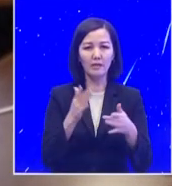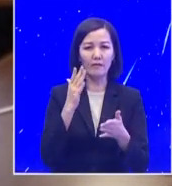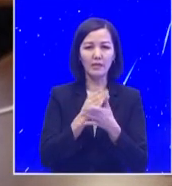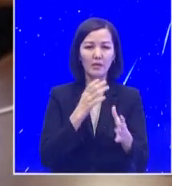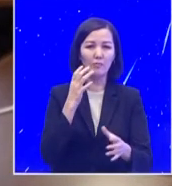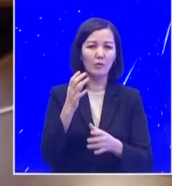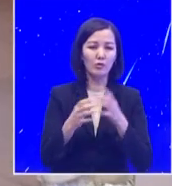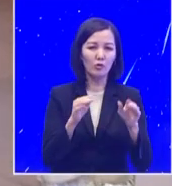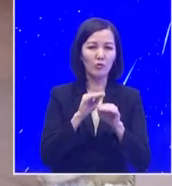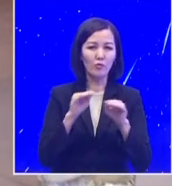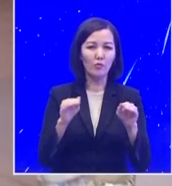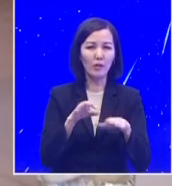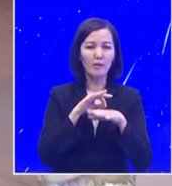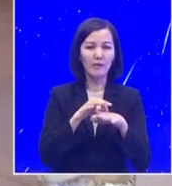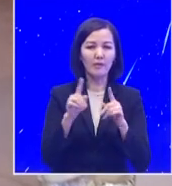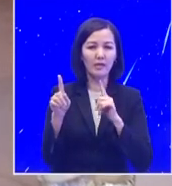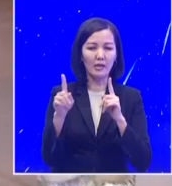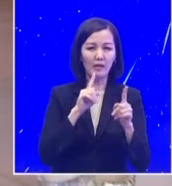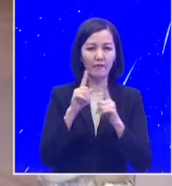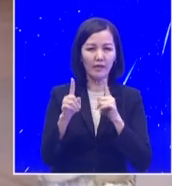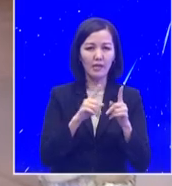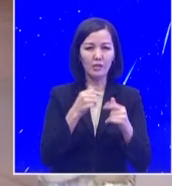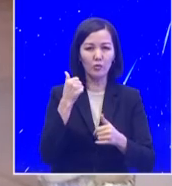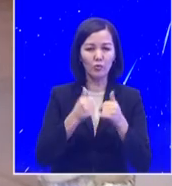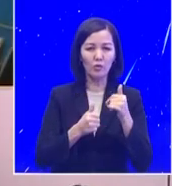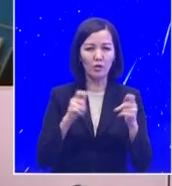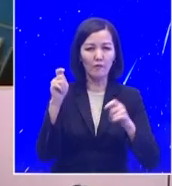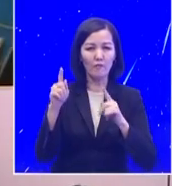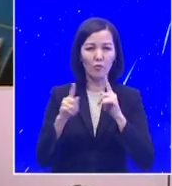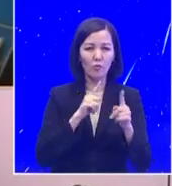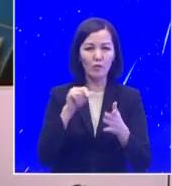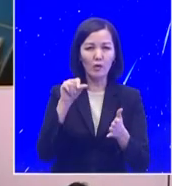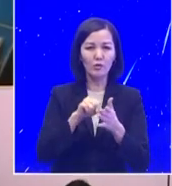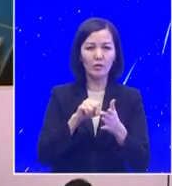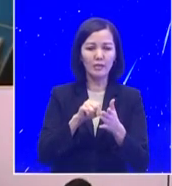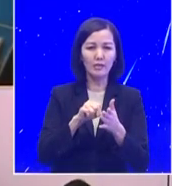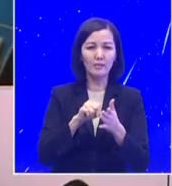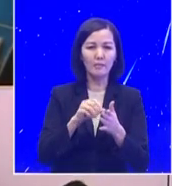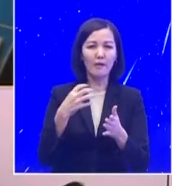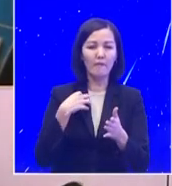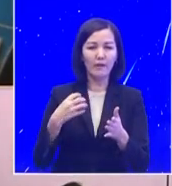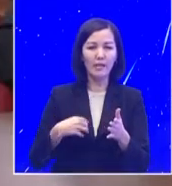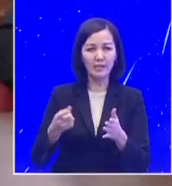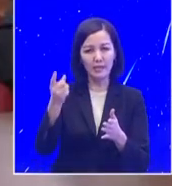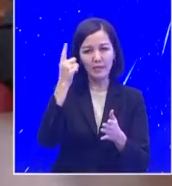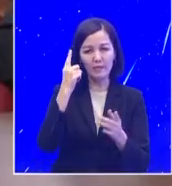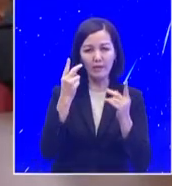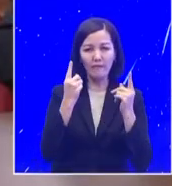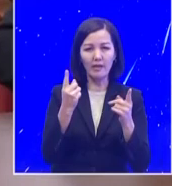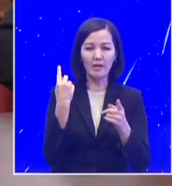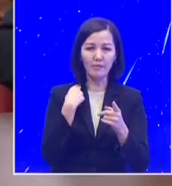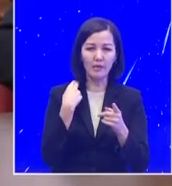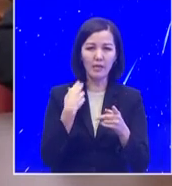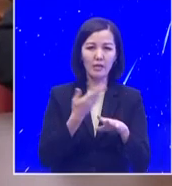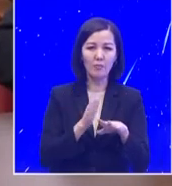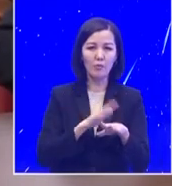мероприятий есть и международного уровня. Проведены конференции, турниры, форумы с участием представителей Франции, Германии, Великобритании, Польши, Турции